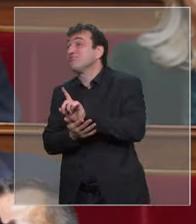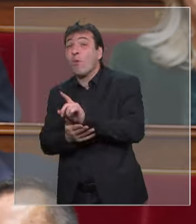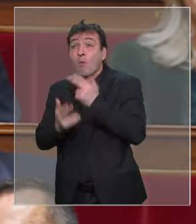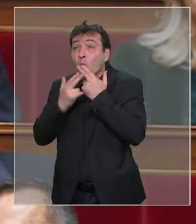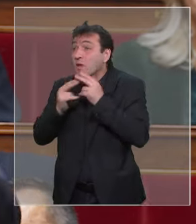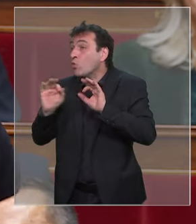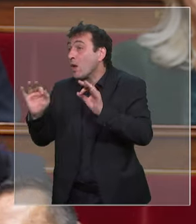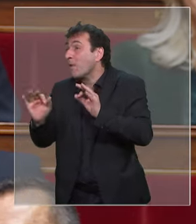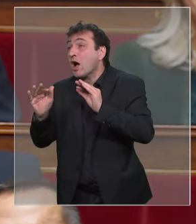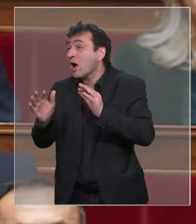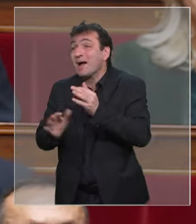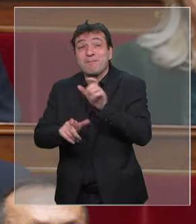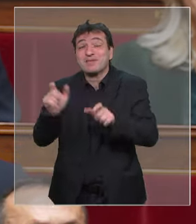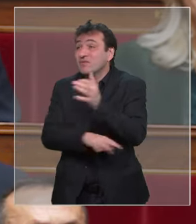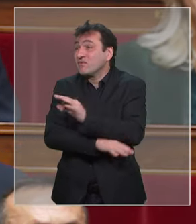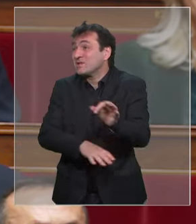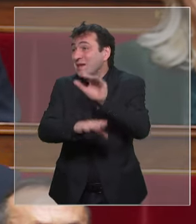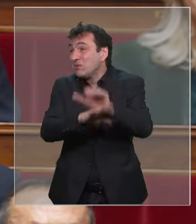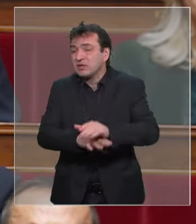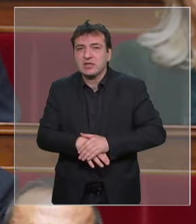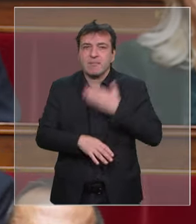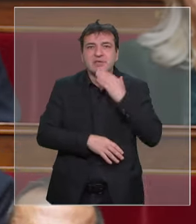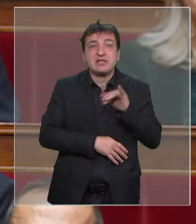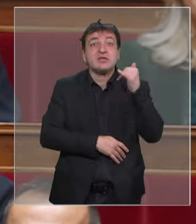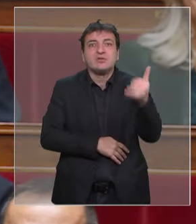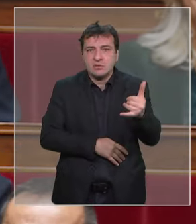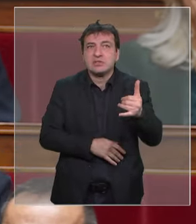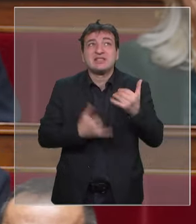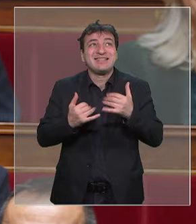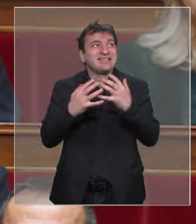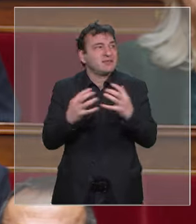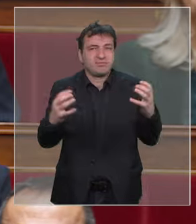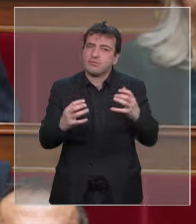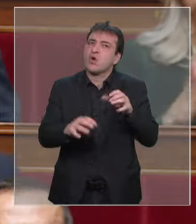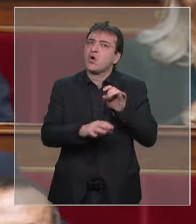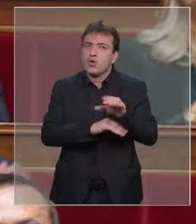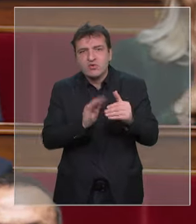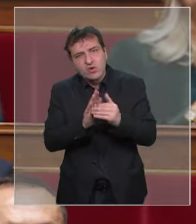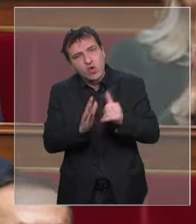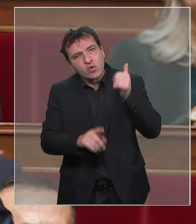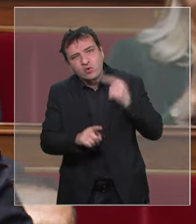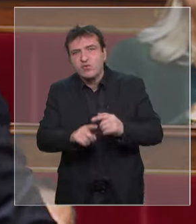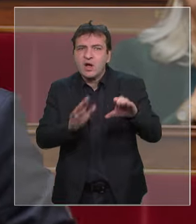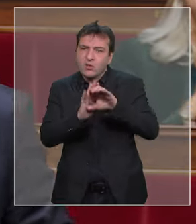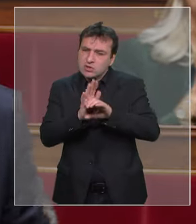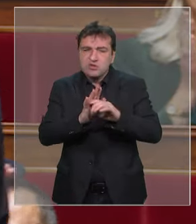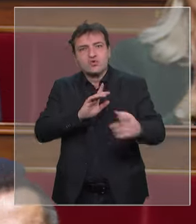protéger les Français si jeudi, dans cet hémicycle, vous refusez une nouvelle fois de modifier notre